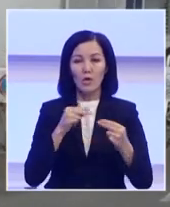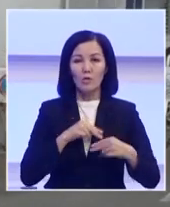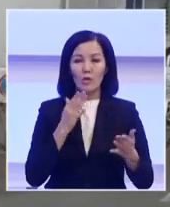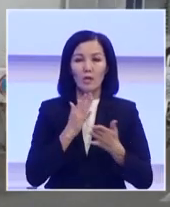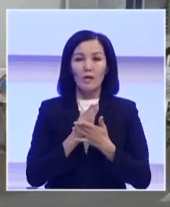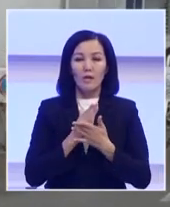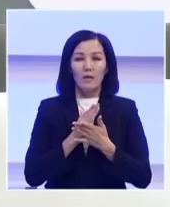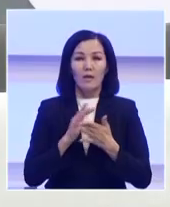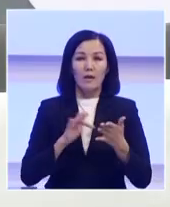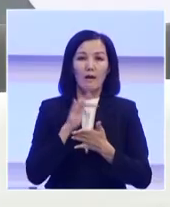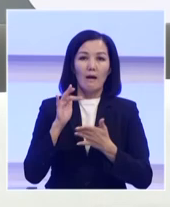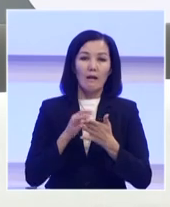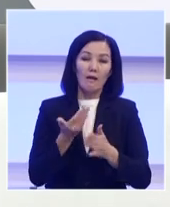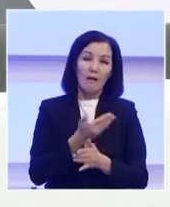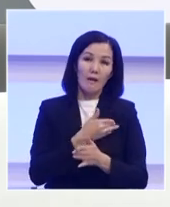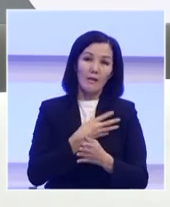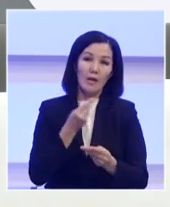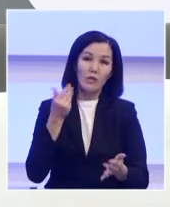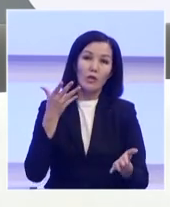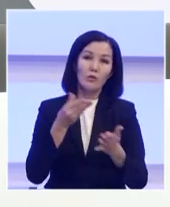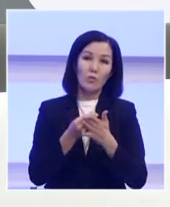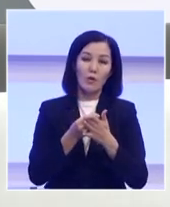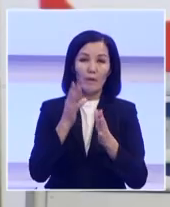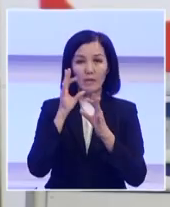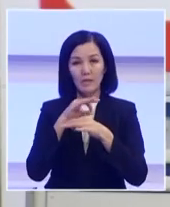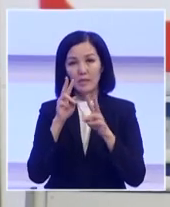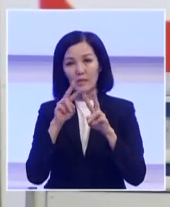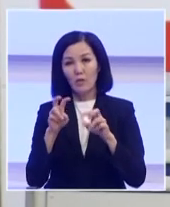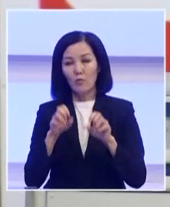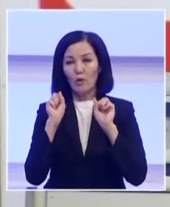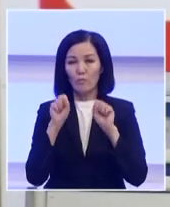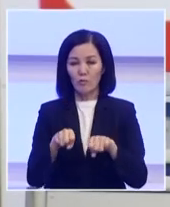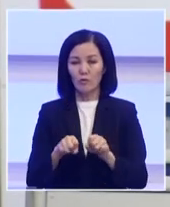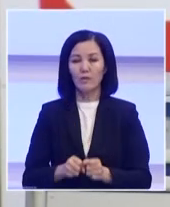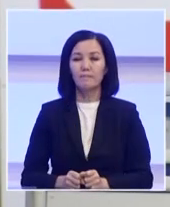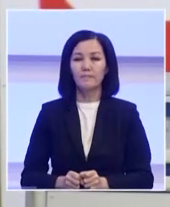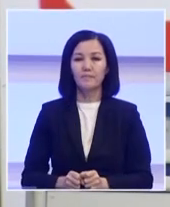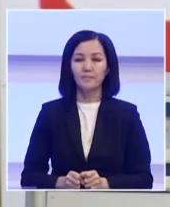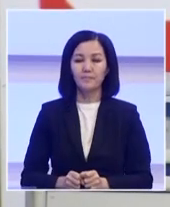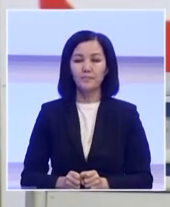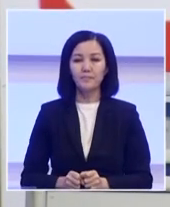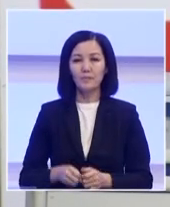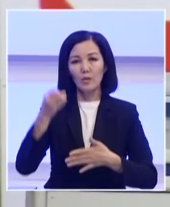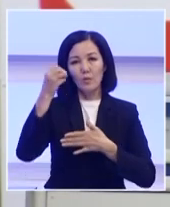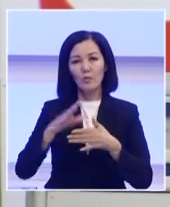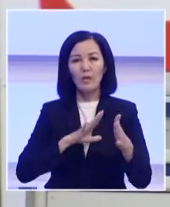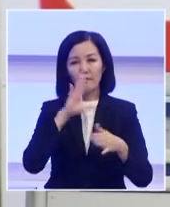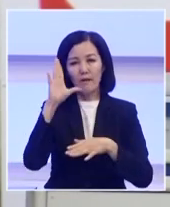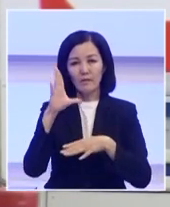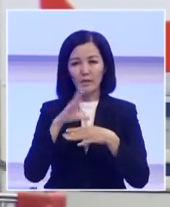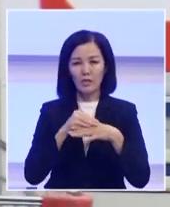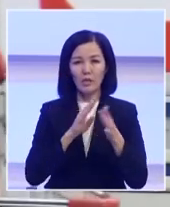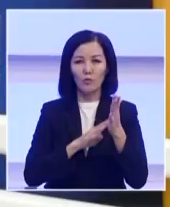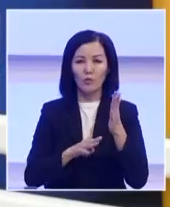тұр. Оған қалаған адам ақшасын төлеп жаяуда көлікпен де келіп коронавирусқа қарсы тест тапсыра алады. Орталық таңнан кешке дейін